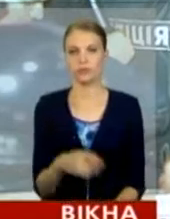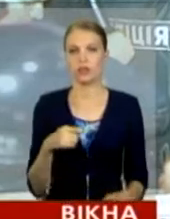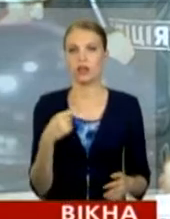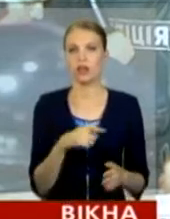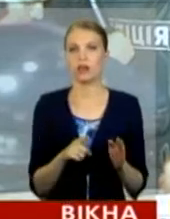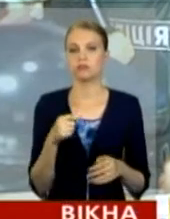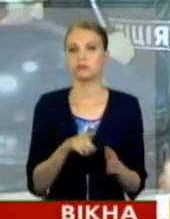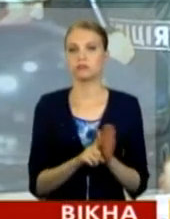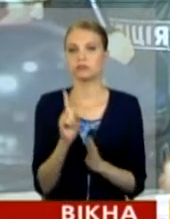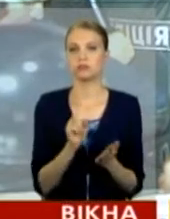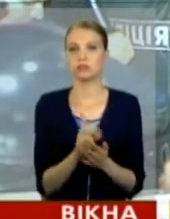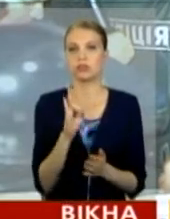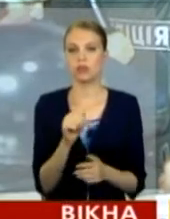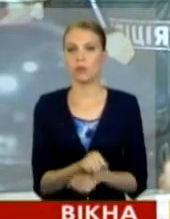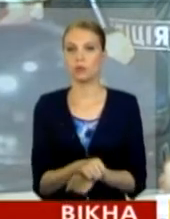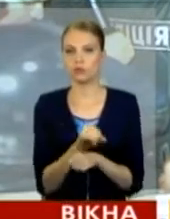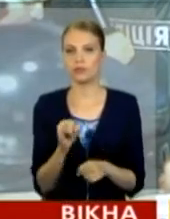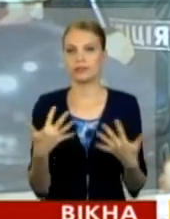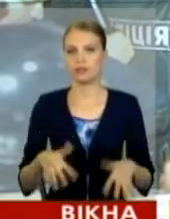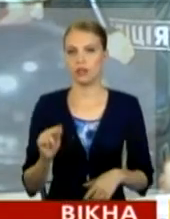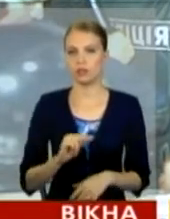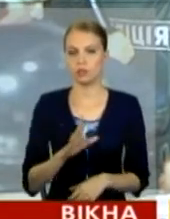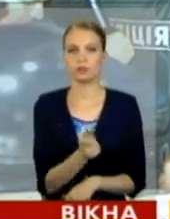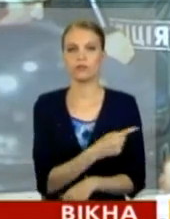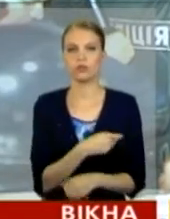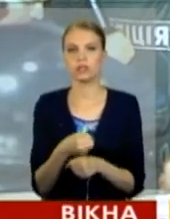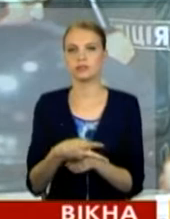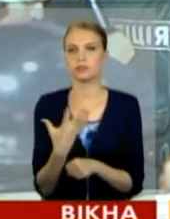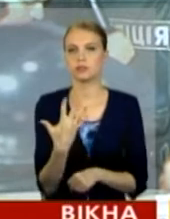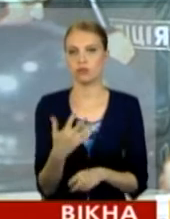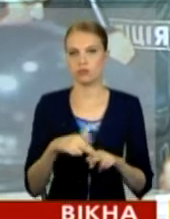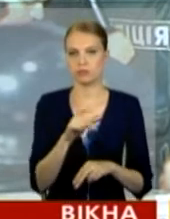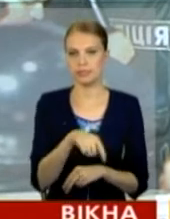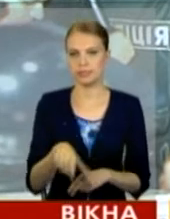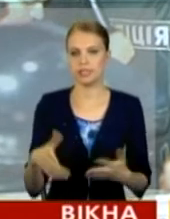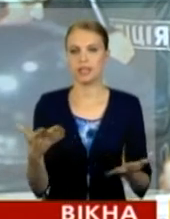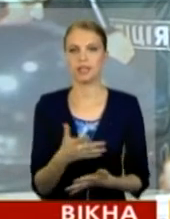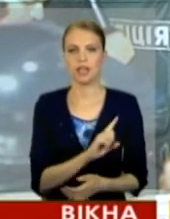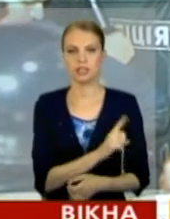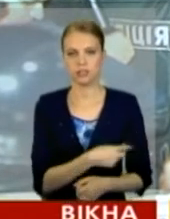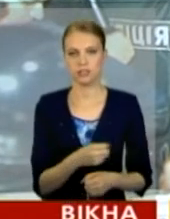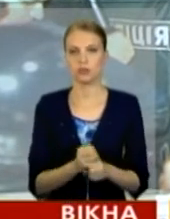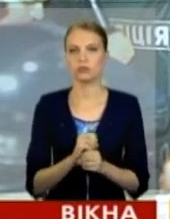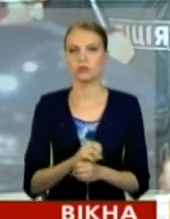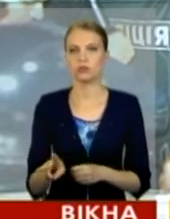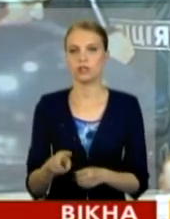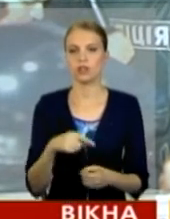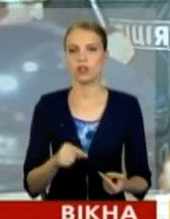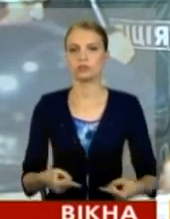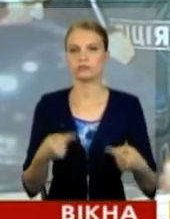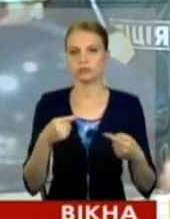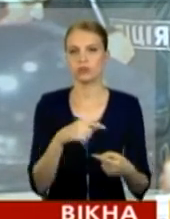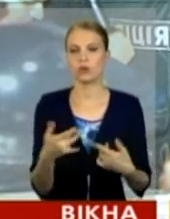Здійняли руку на протестувальників і втратили роботу. В Одесі звільнили 5 міліціянтів, які силою розганяли супротивників